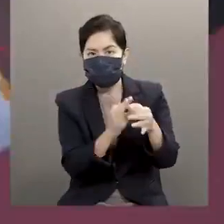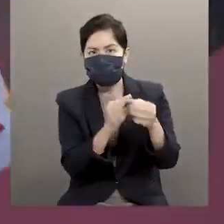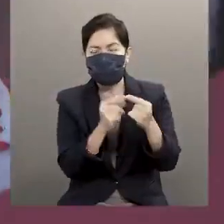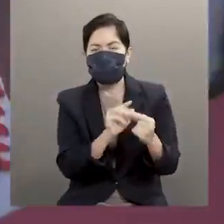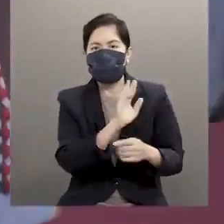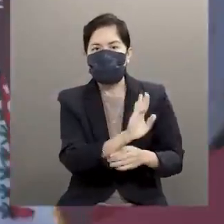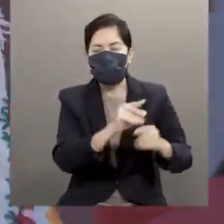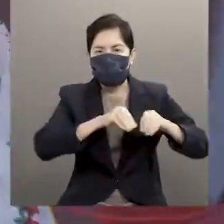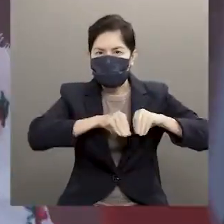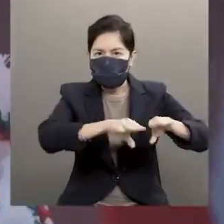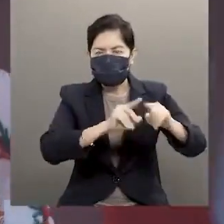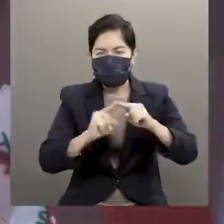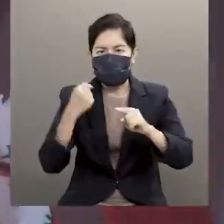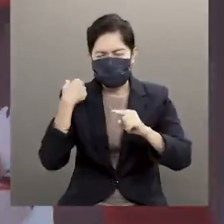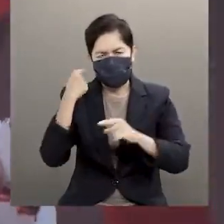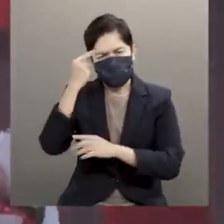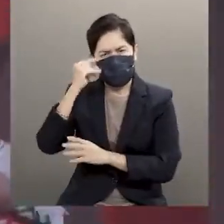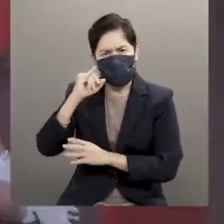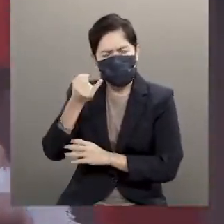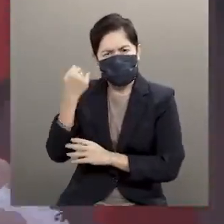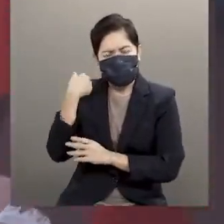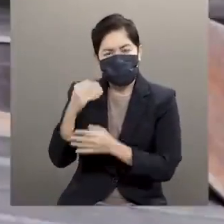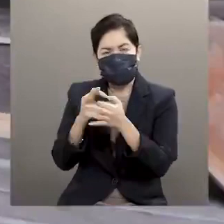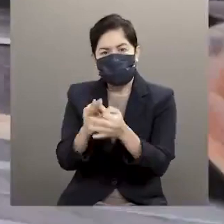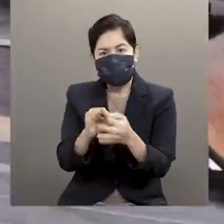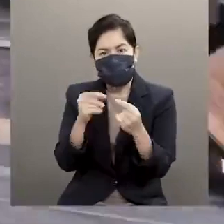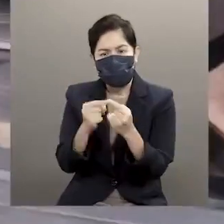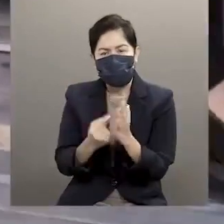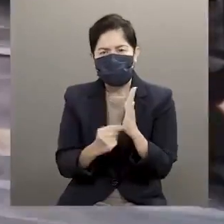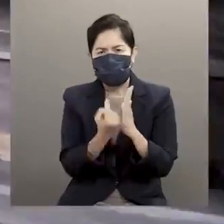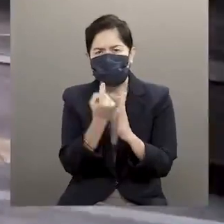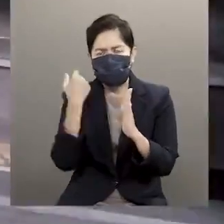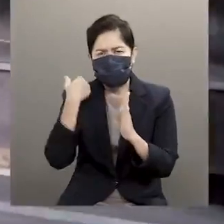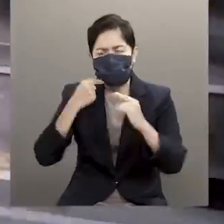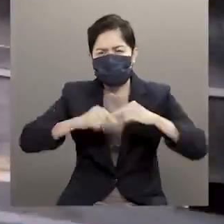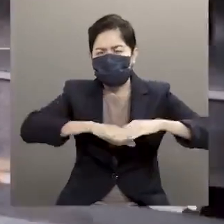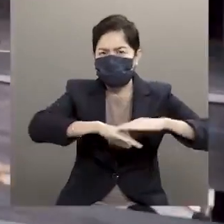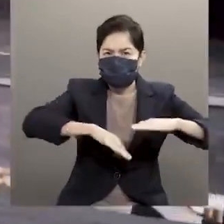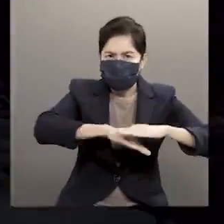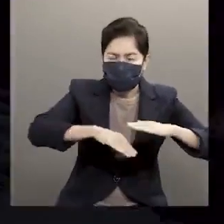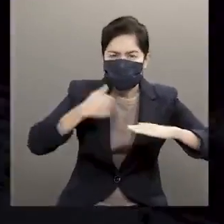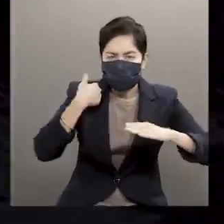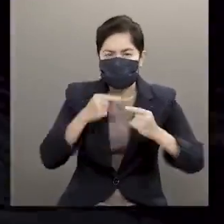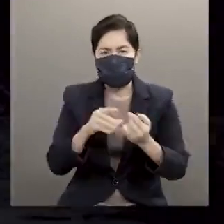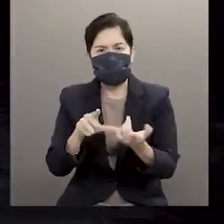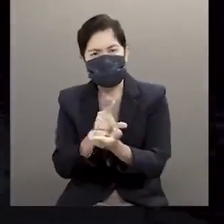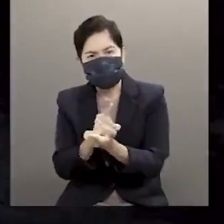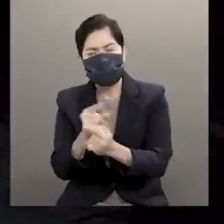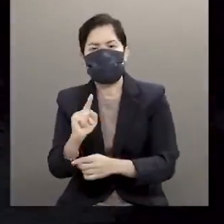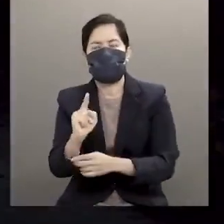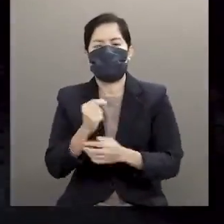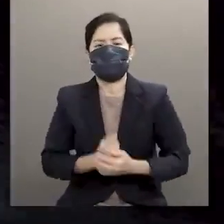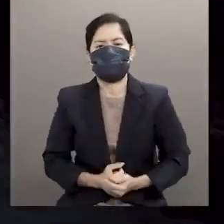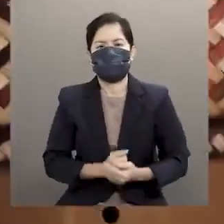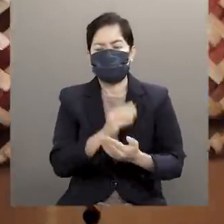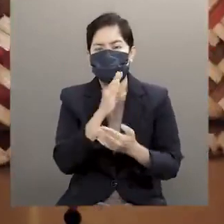ของเรื่องร้ายรู้จักลง fram magnetที่ทำเชืองคุภาพว่าเกิดงานนั้ไดยั blindfoldเมื่อใครก็ตามเป็งานสื่อสารประเภ